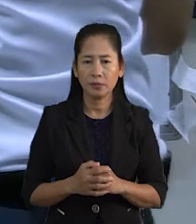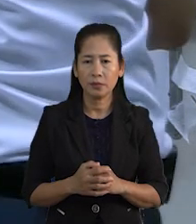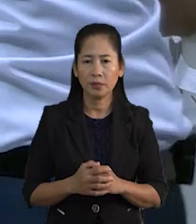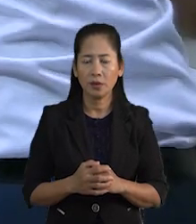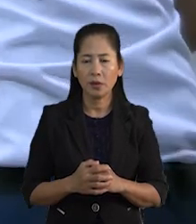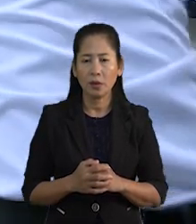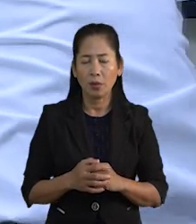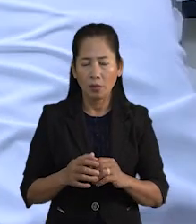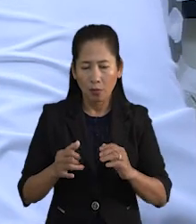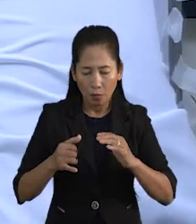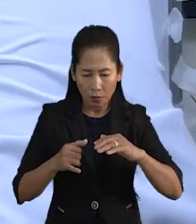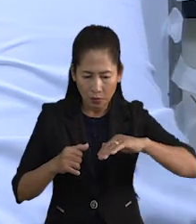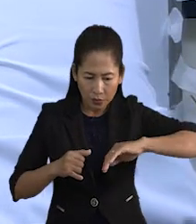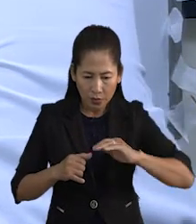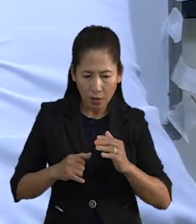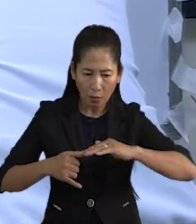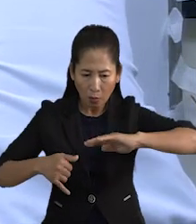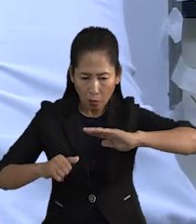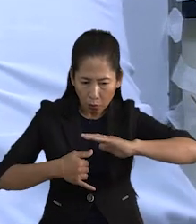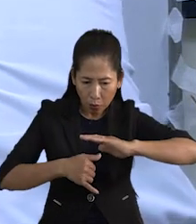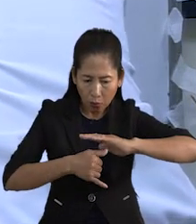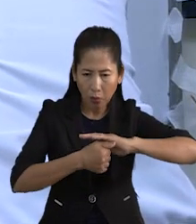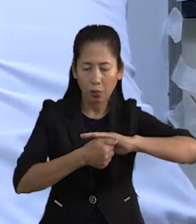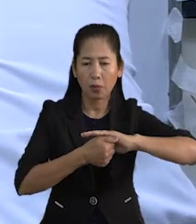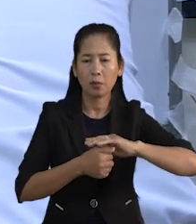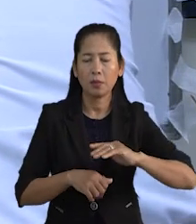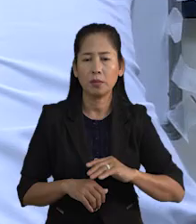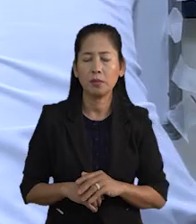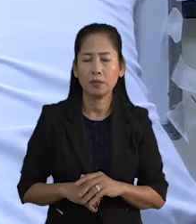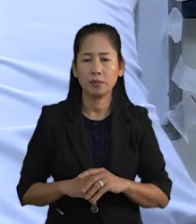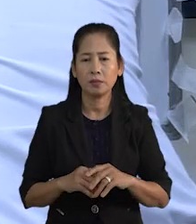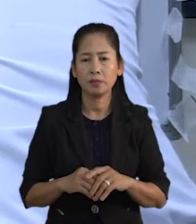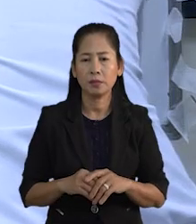ត្រសល់ក្រោមស្លាប់មេ